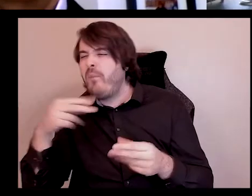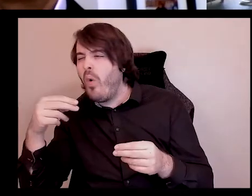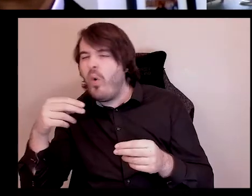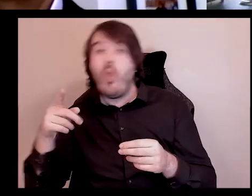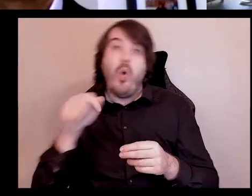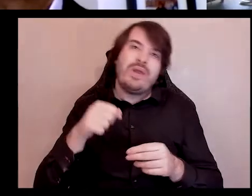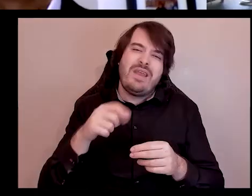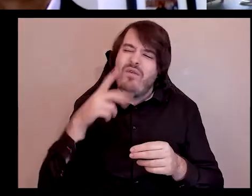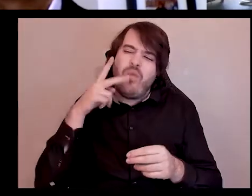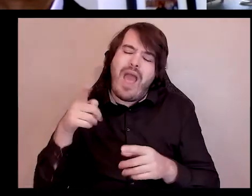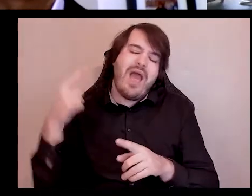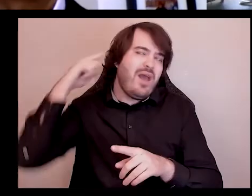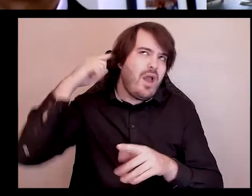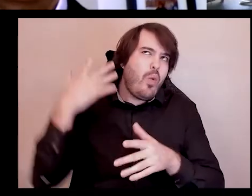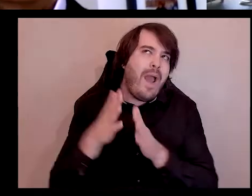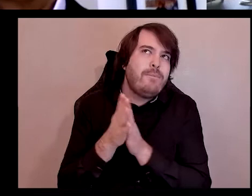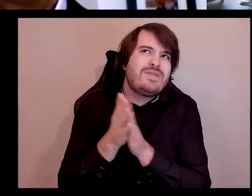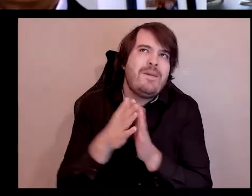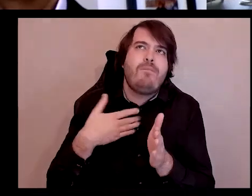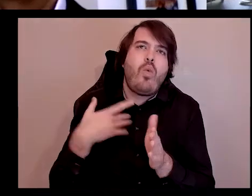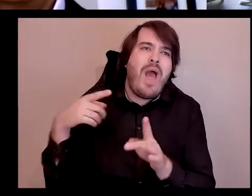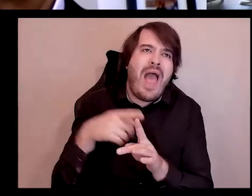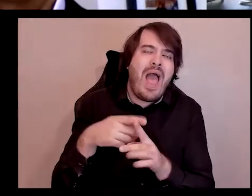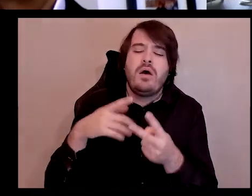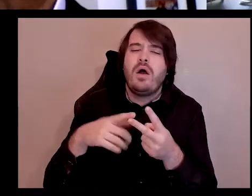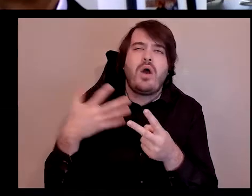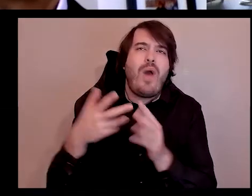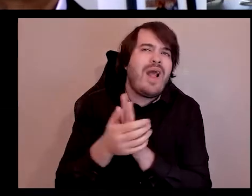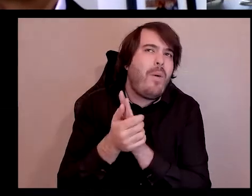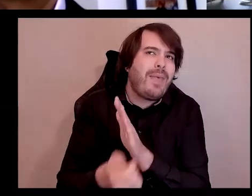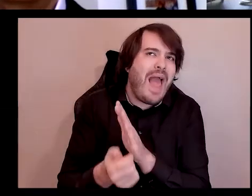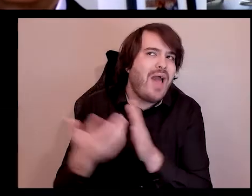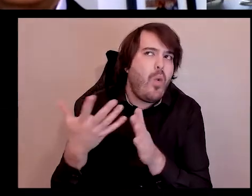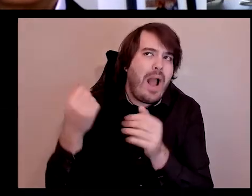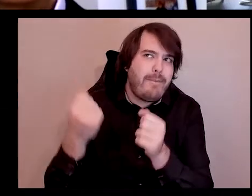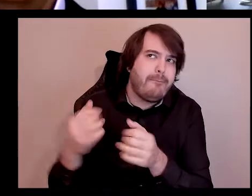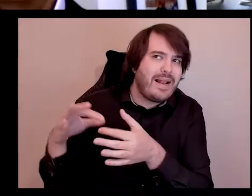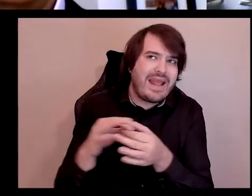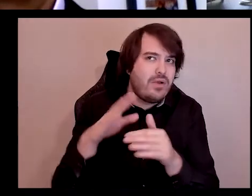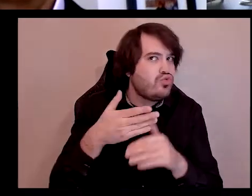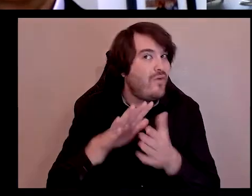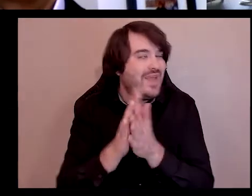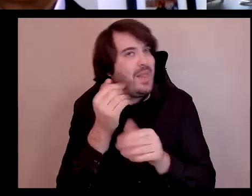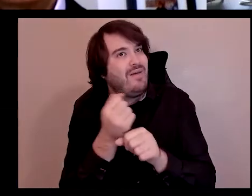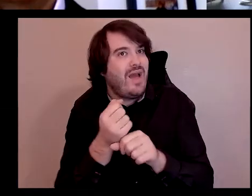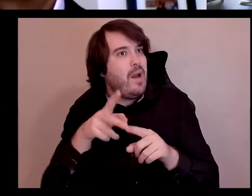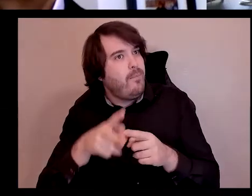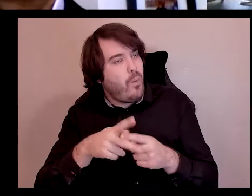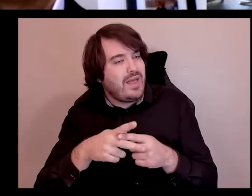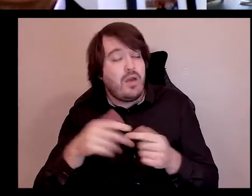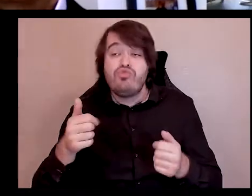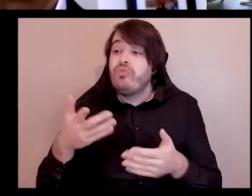de plombier. Est-ce que c'est destiné pour tout le monde? Je ne pense pas. Il faut voir les vraies motivations qu'il y a derrière tout ça et de voir la